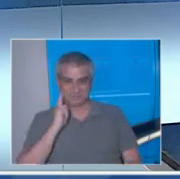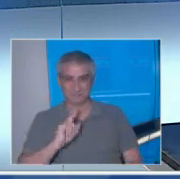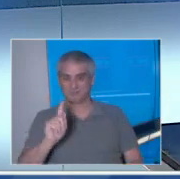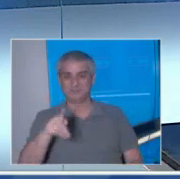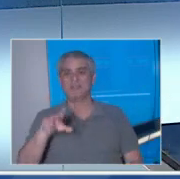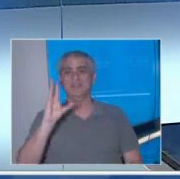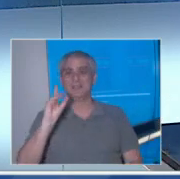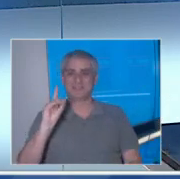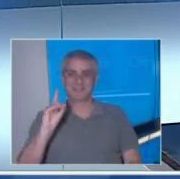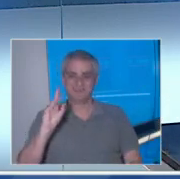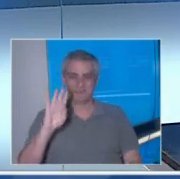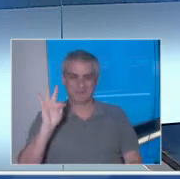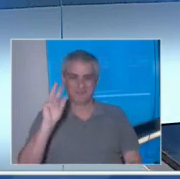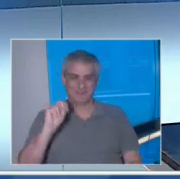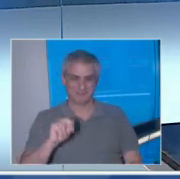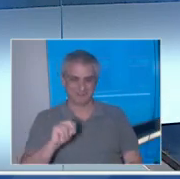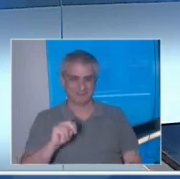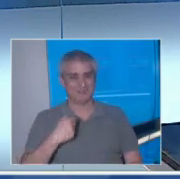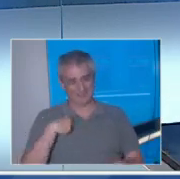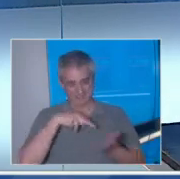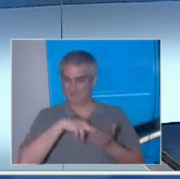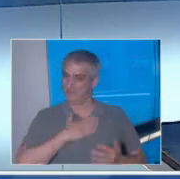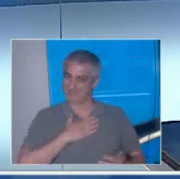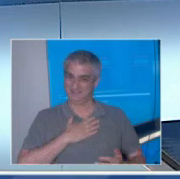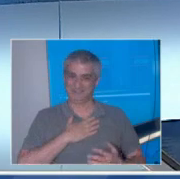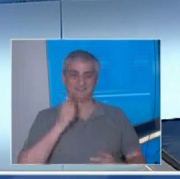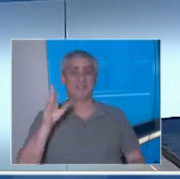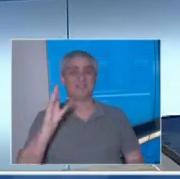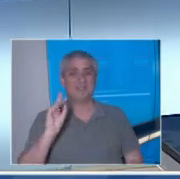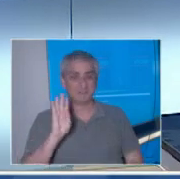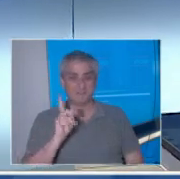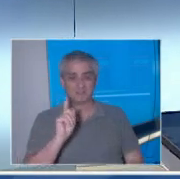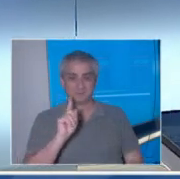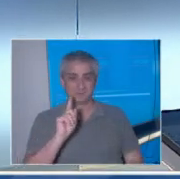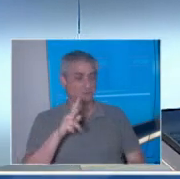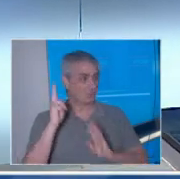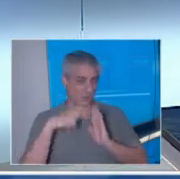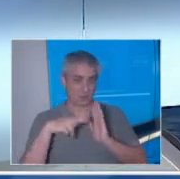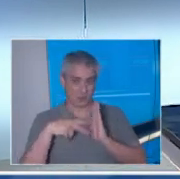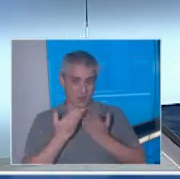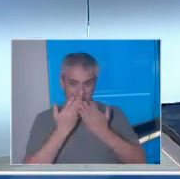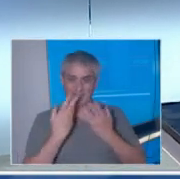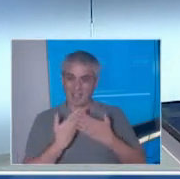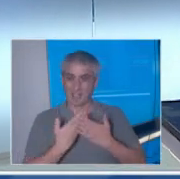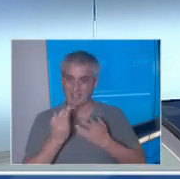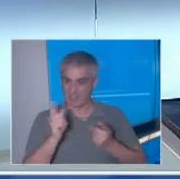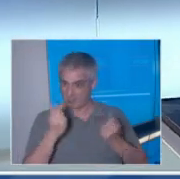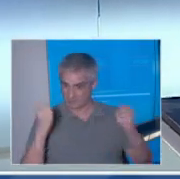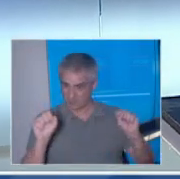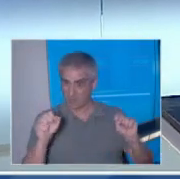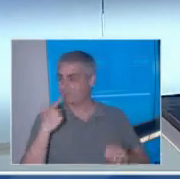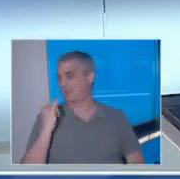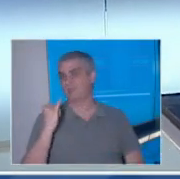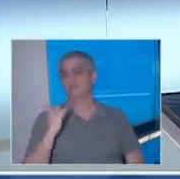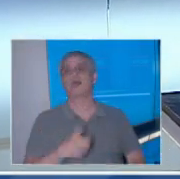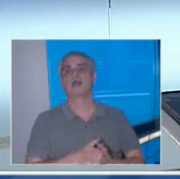זאת דבי ביטון. והתגדל, והתגדל. אני עמדתי דרך אגב. זאת דבי ביטון, מי שקורא את קדיש... על מה? על הדמוקרטיה כנראה?